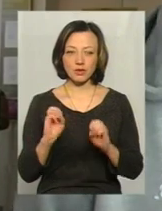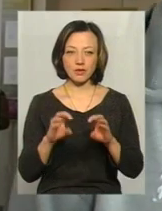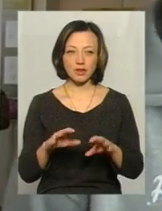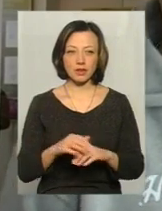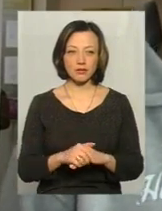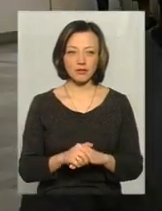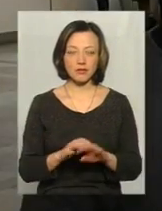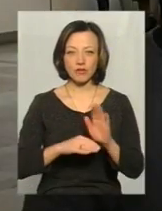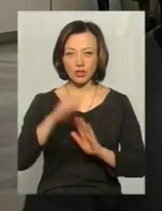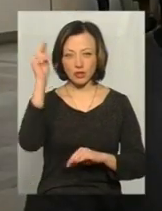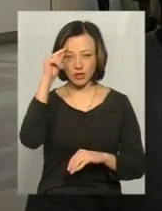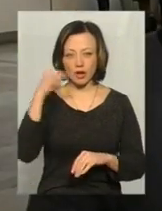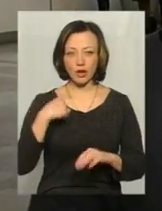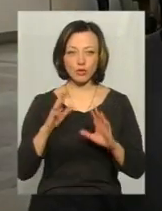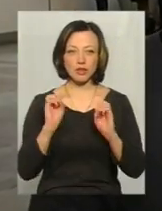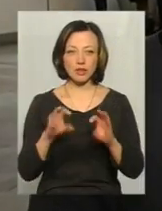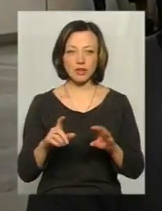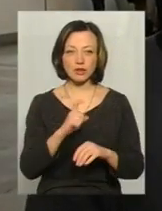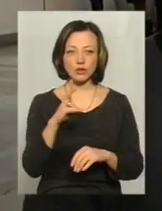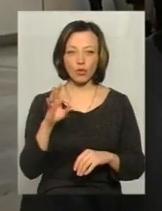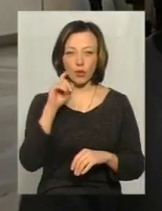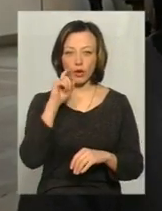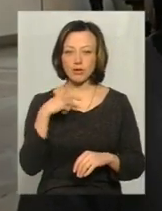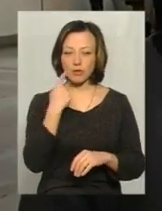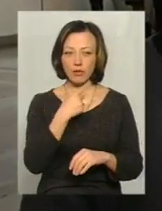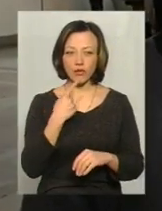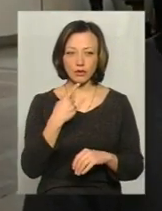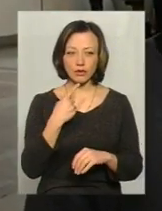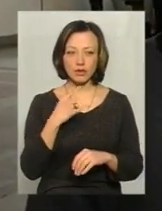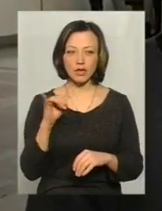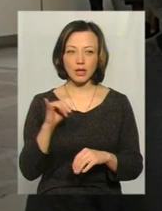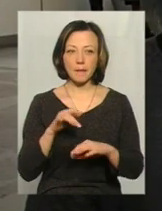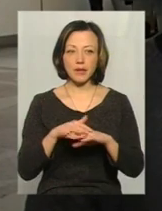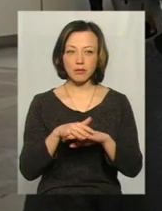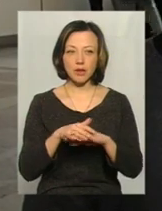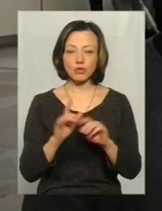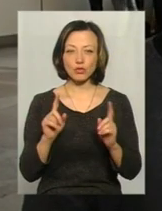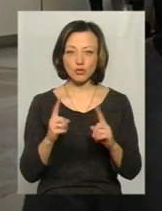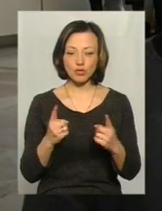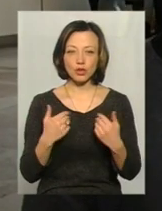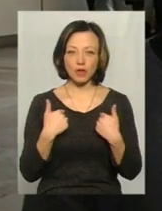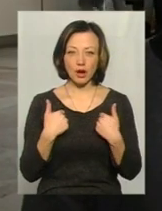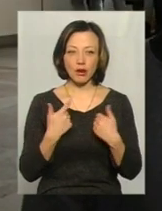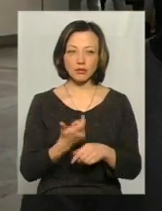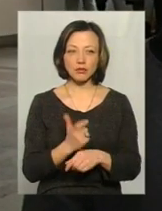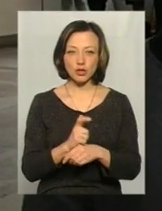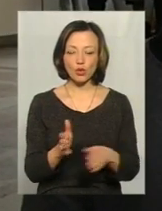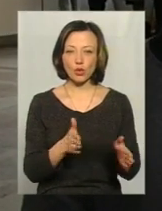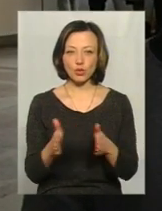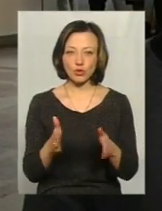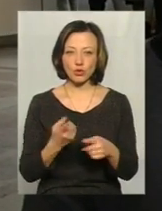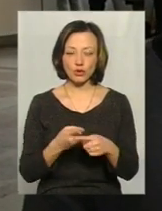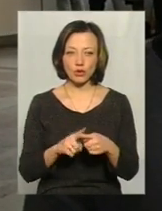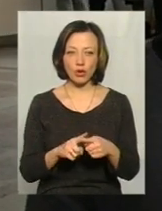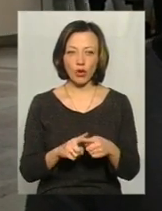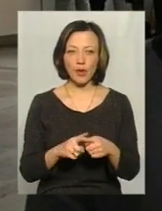навчання. Я буду здавати на ЗНО українську мову і математику, тому що я в більшості до нього готуюся,